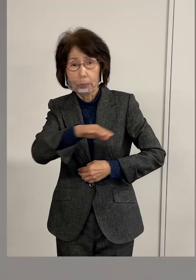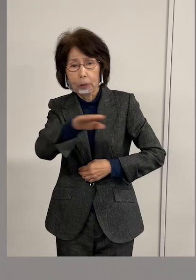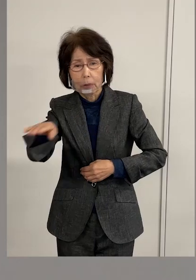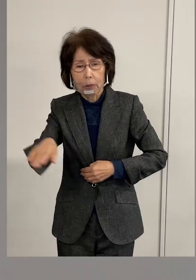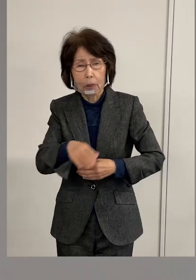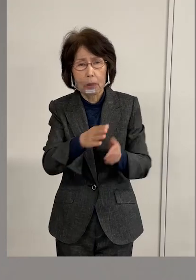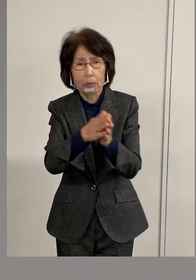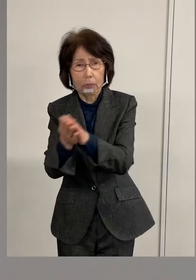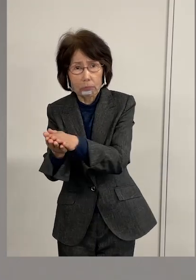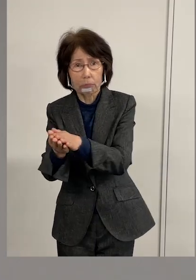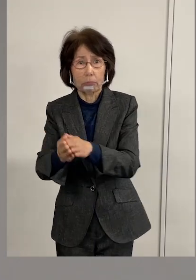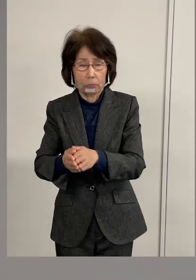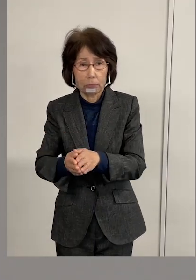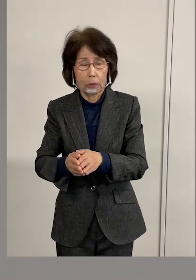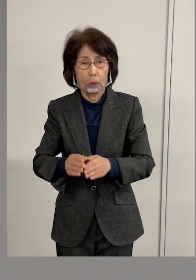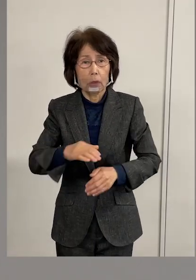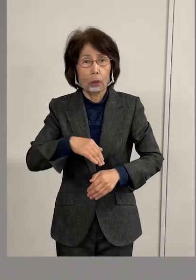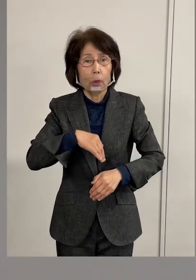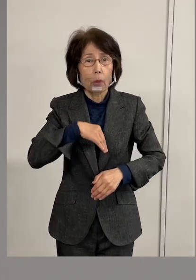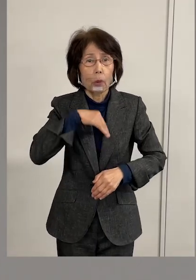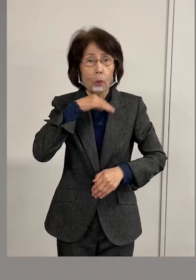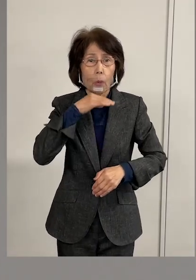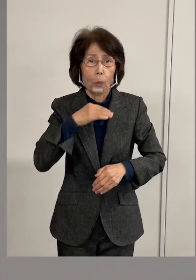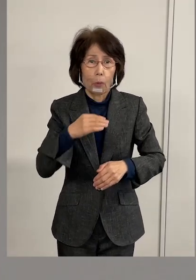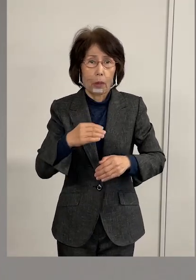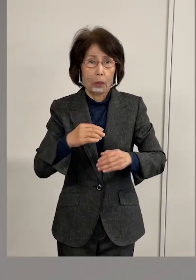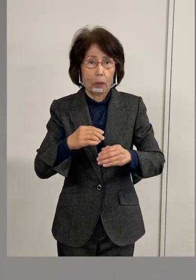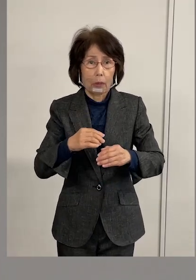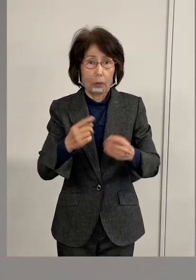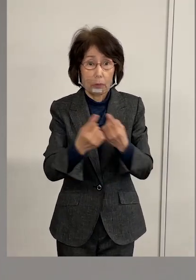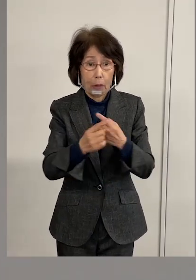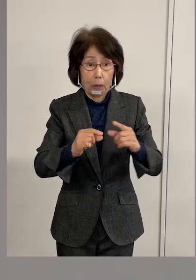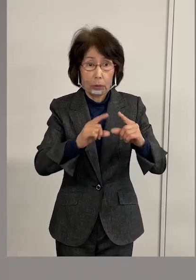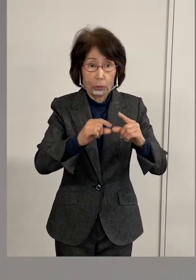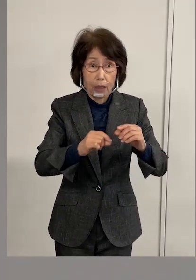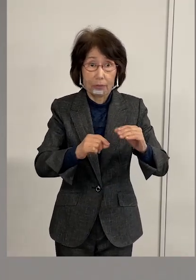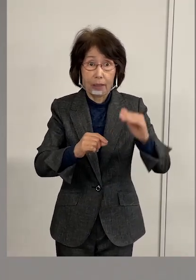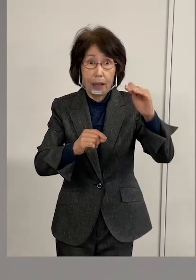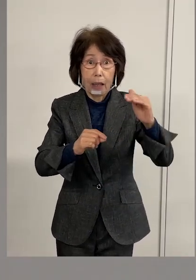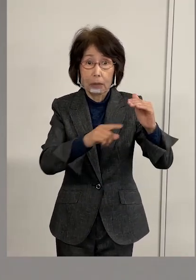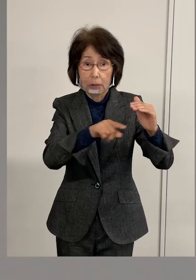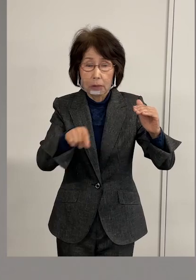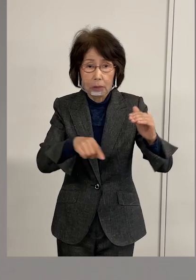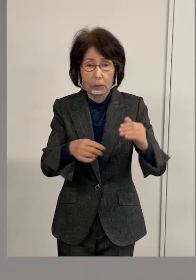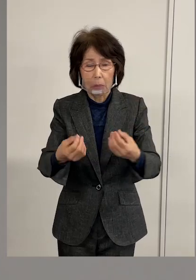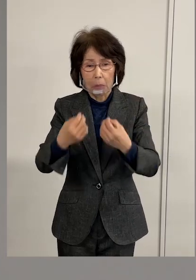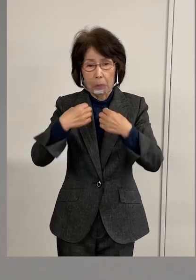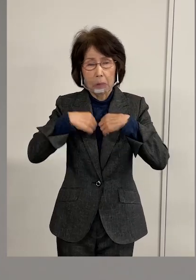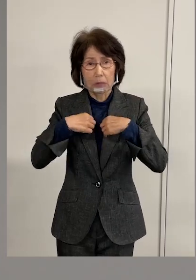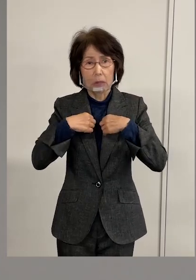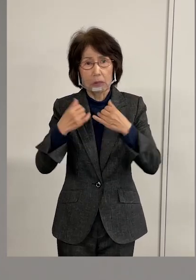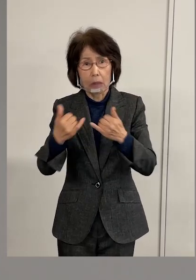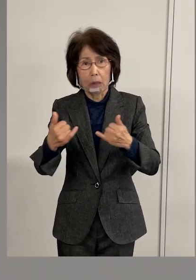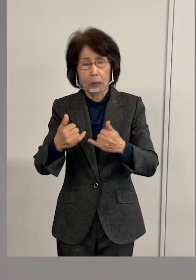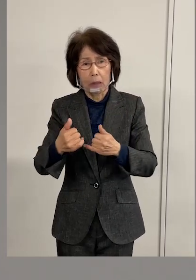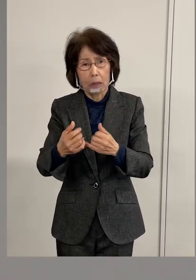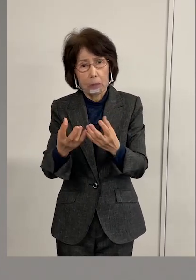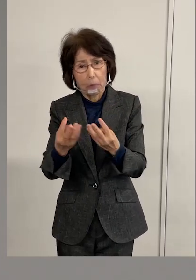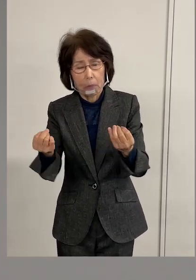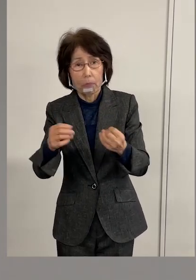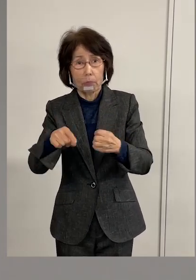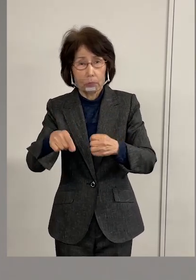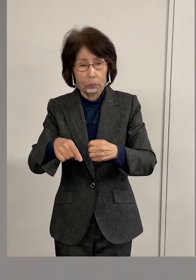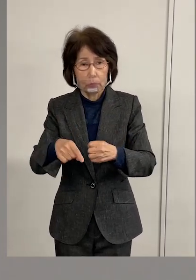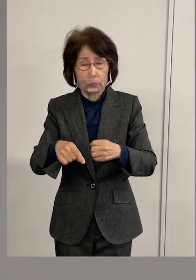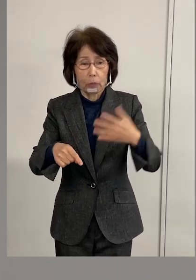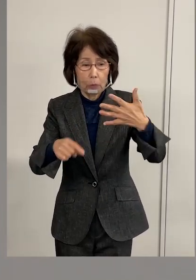で高齢化率が高いところの、まあ、感染予防の徹底というのは、5類に落ちても、また重要な部分